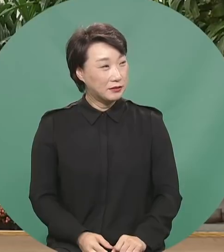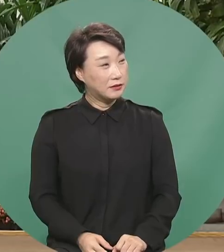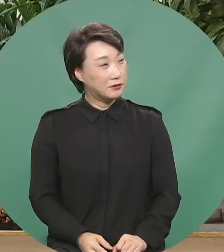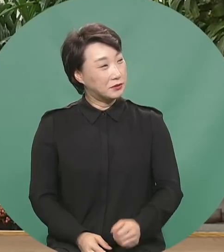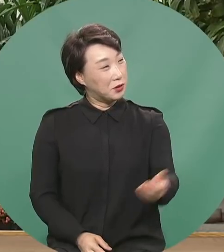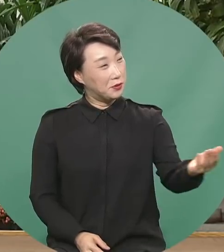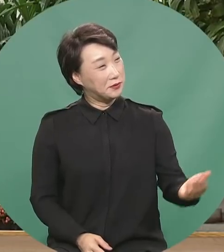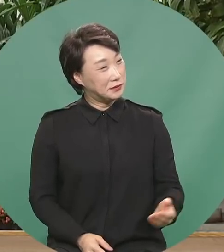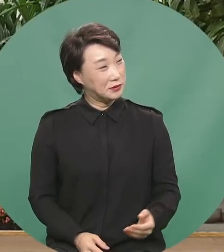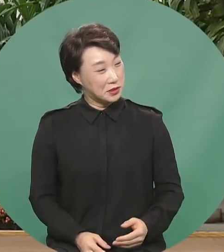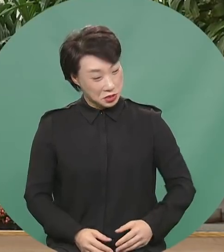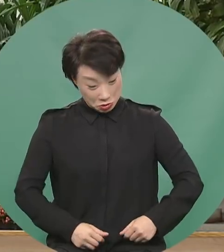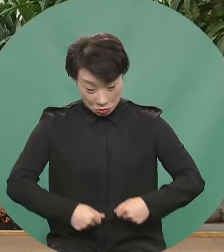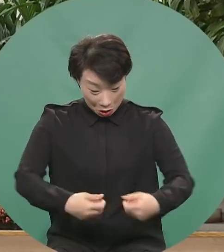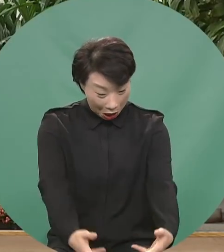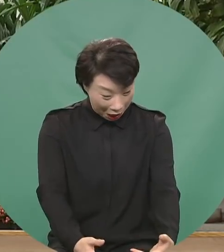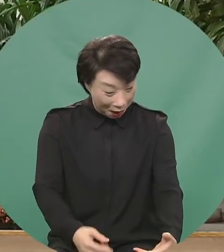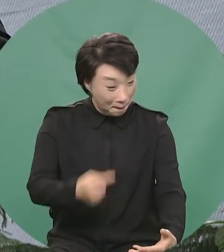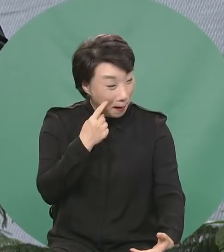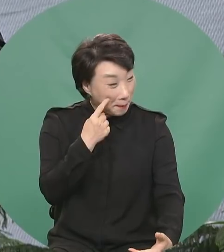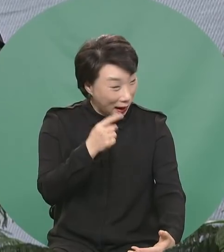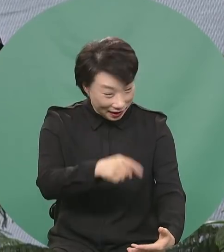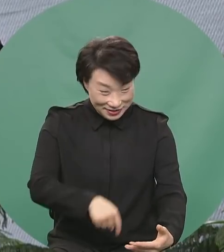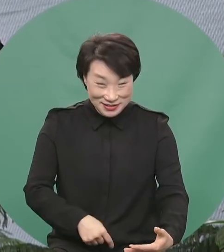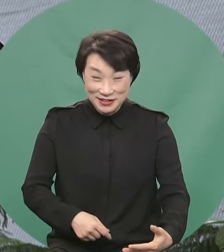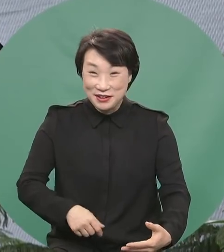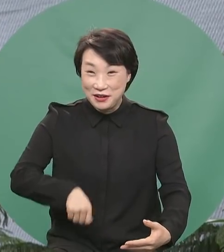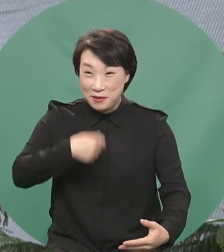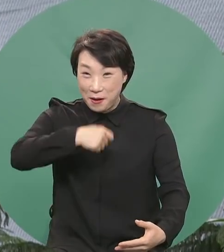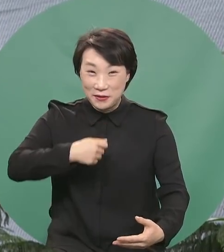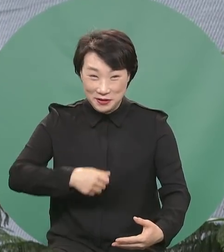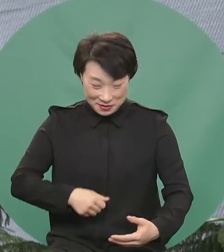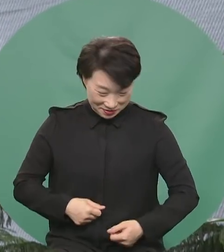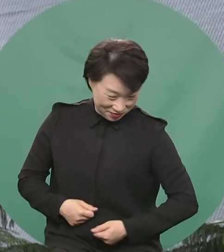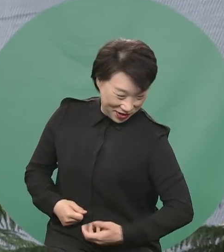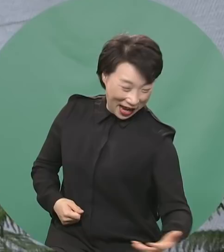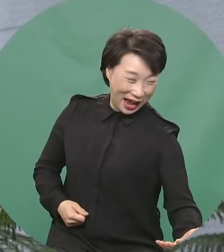니들 이것 볼래 하고 음식을 짜장